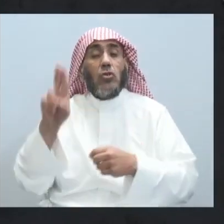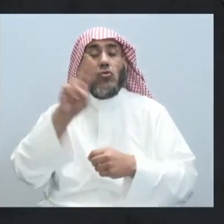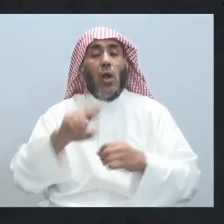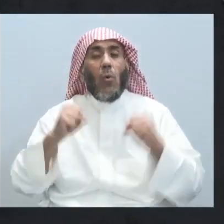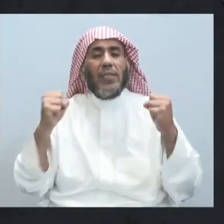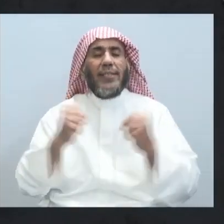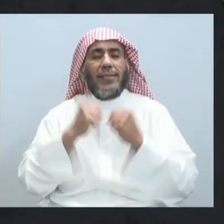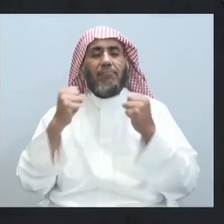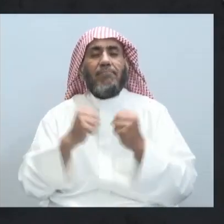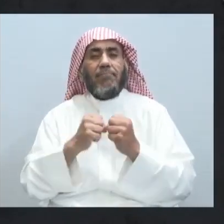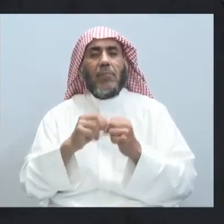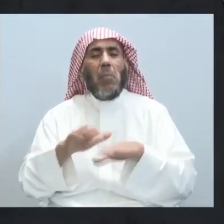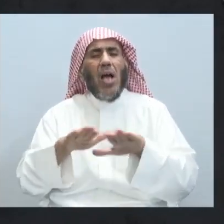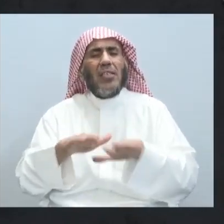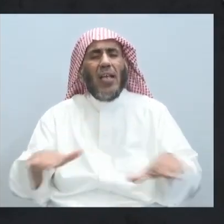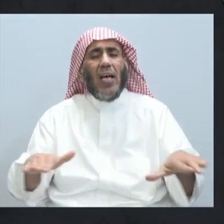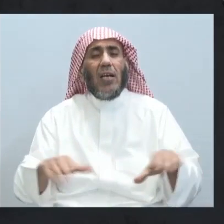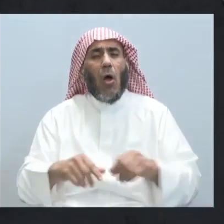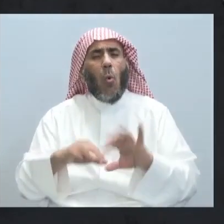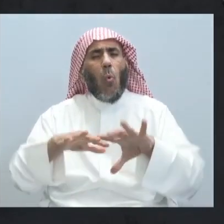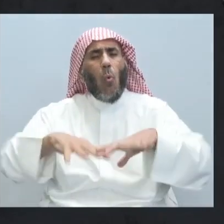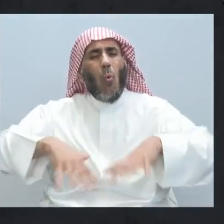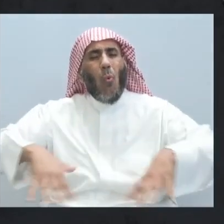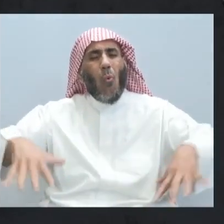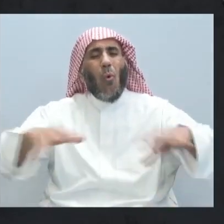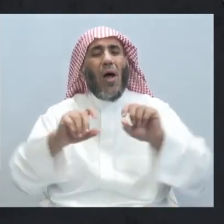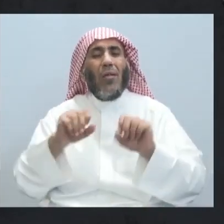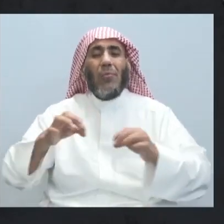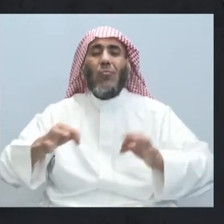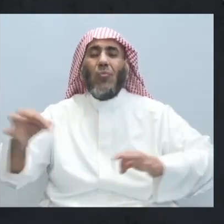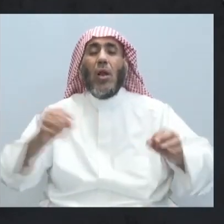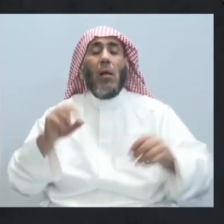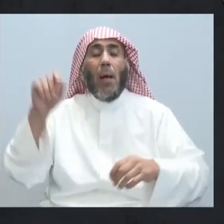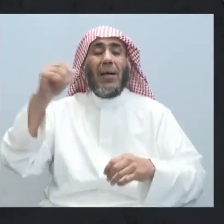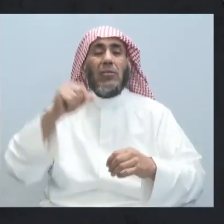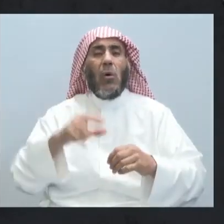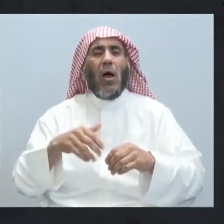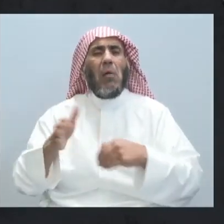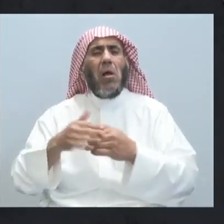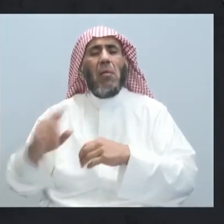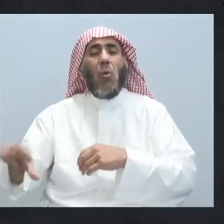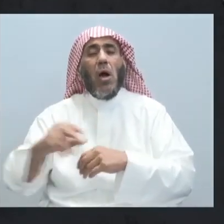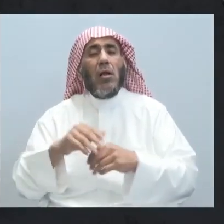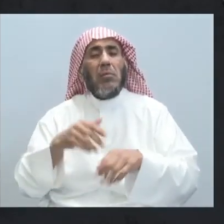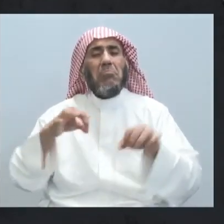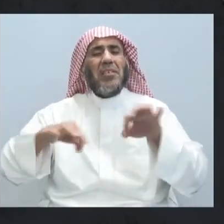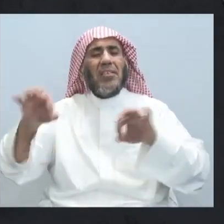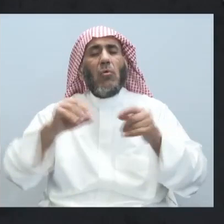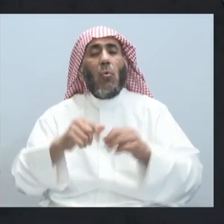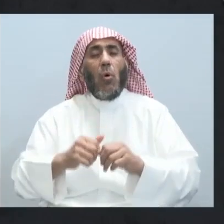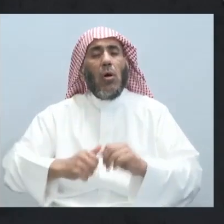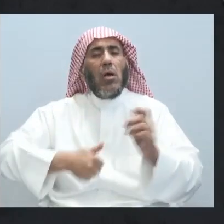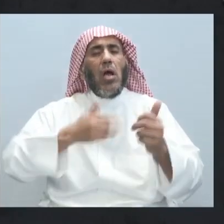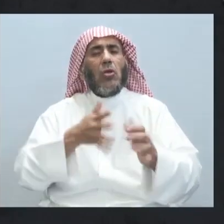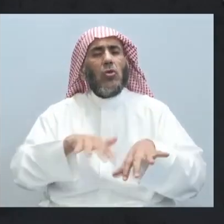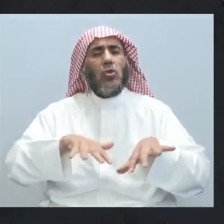التدريب الاول لما لما استقر الامر لبني العباس وقام الموالي بسياسه الدوله وقياده الجيش ضعفت